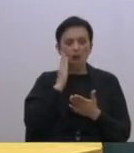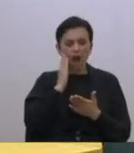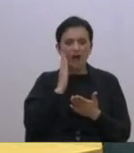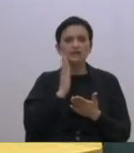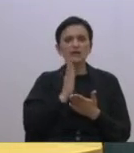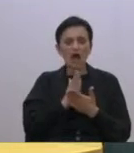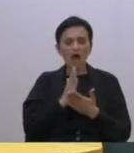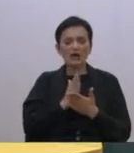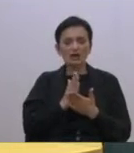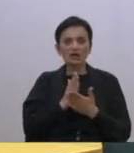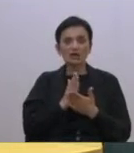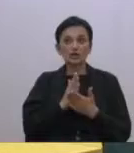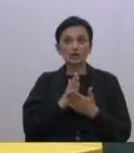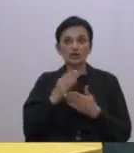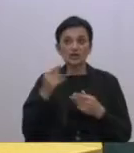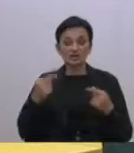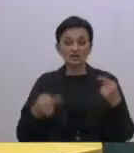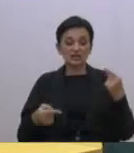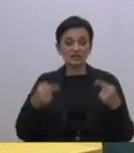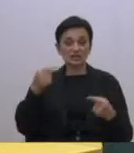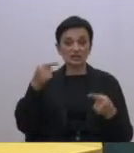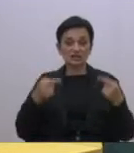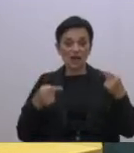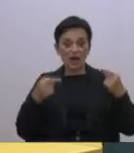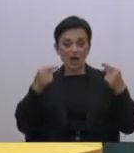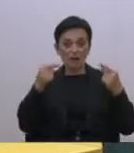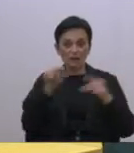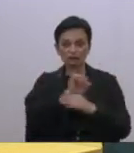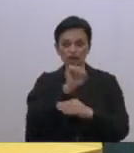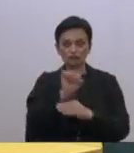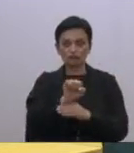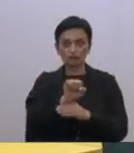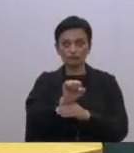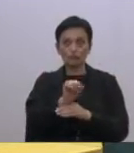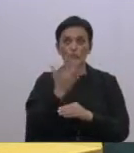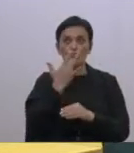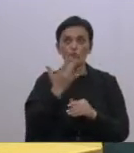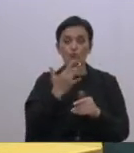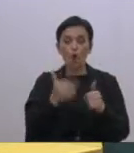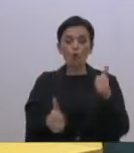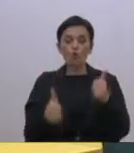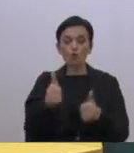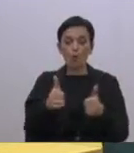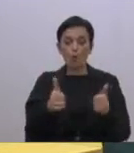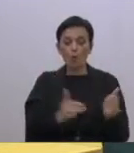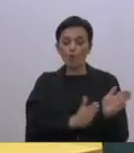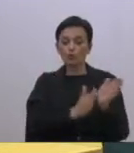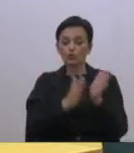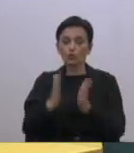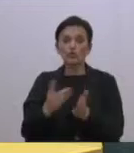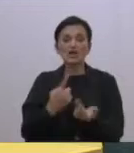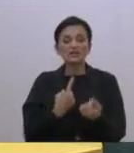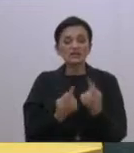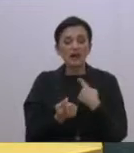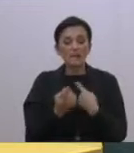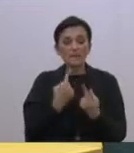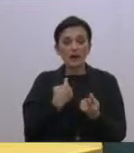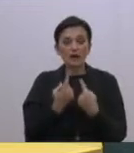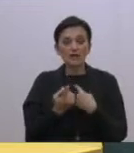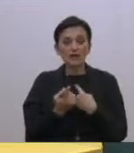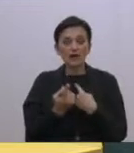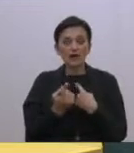გამოსავალი მართლა არის დაპირისპირების შეწყვეტა, პოლიტიკურ კონკურენციაში გადასვლა, ლაპარაკი და